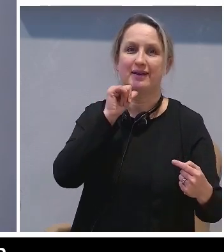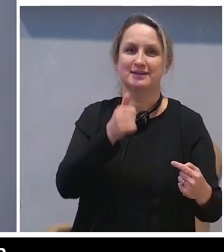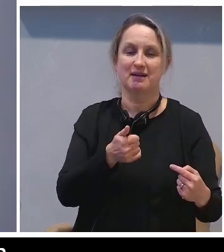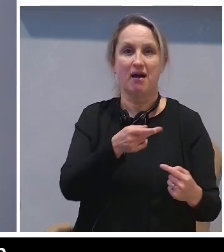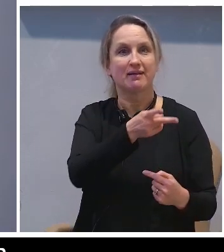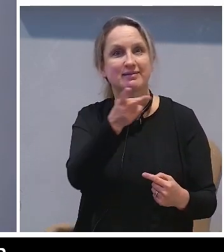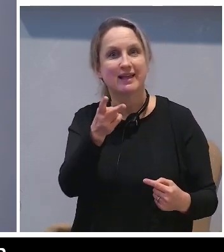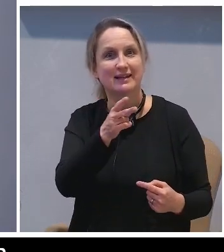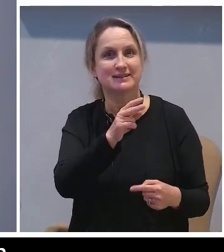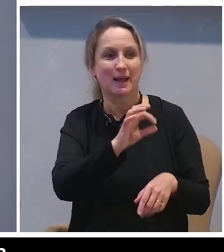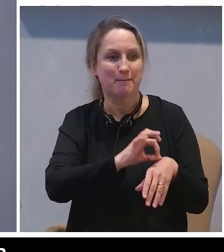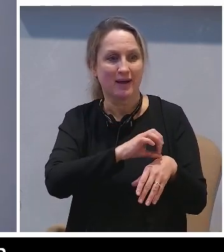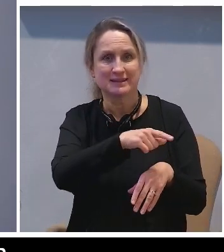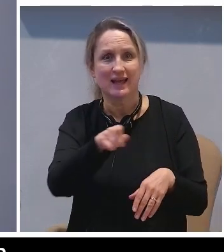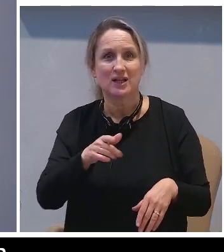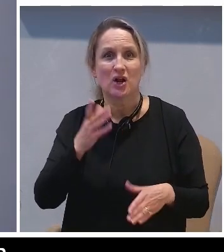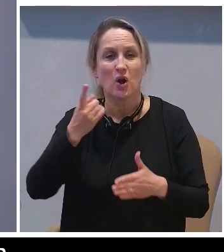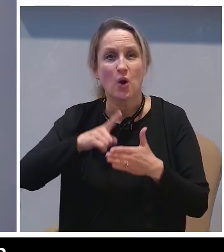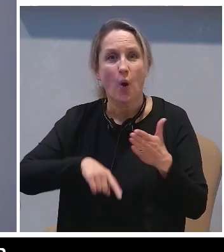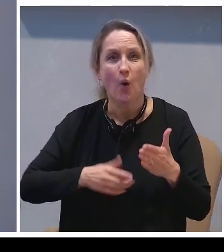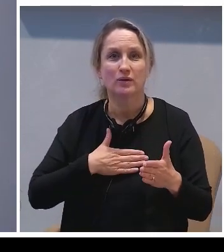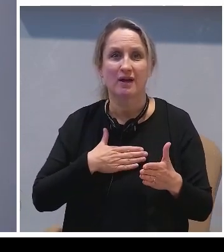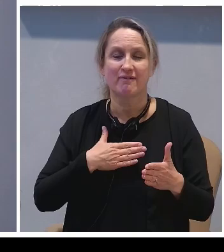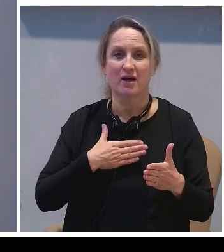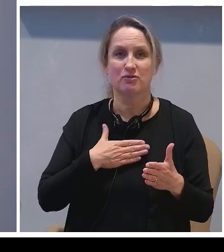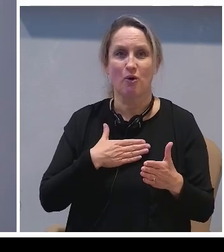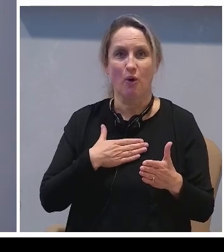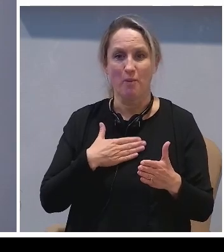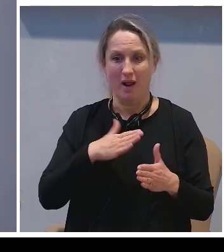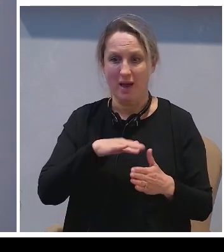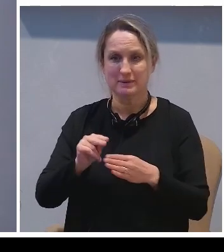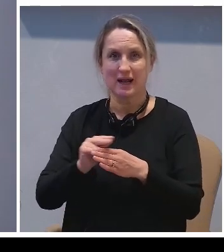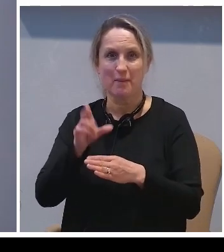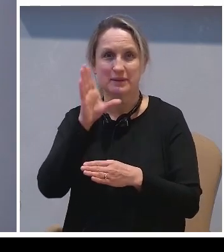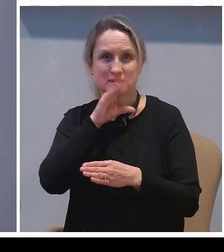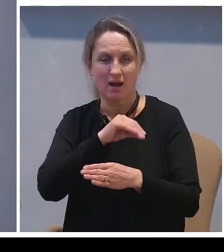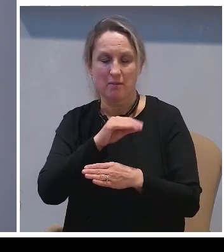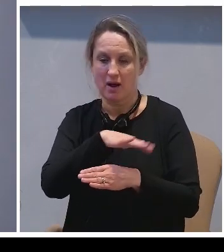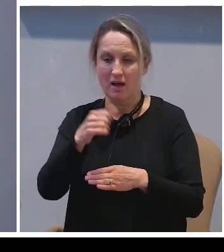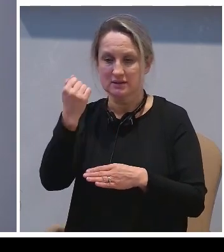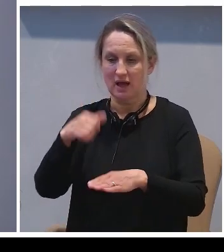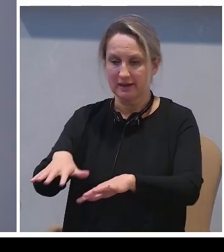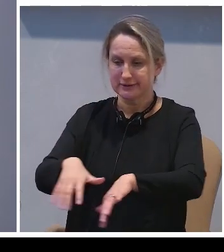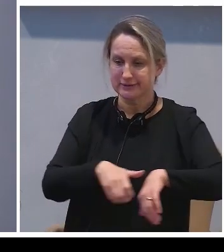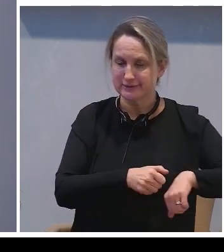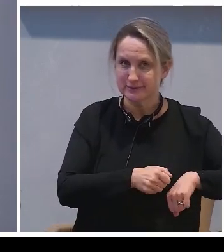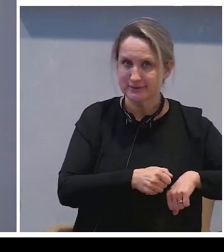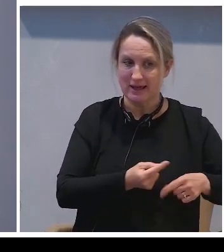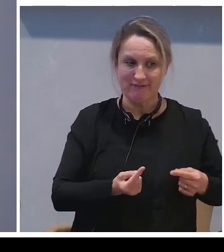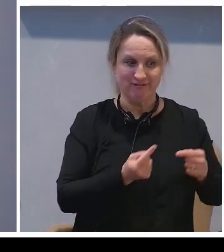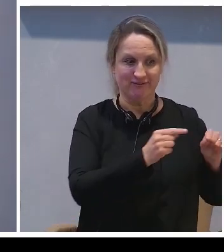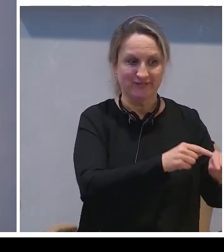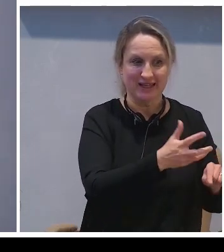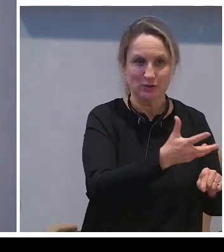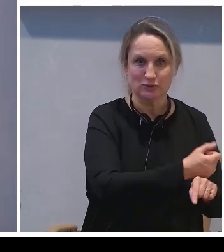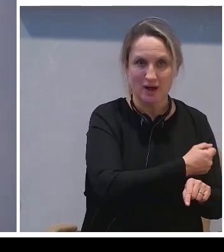loodavad against this saada specific keegiteraapia, on virus. võtnud oma lapse näiteks kollektiivist ära, et And vähendada adenoviiruse some infektsioone. Et see on and risk, the millega